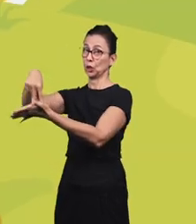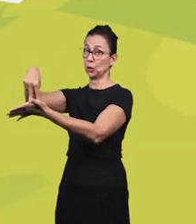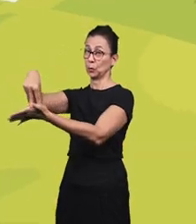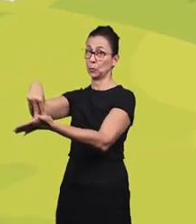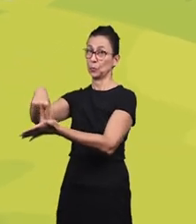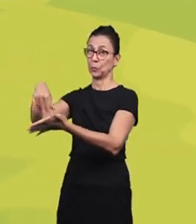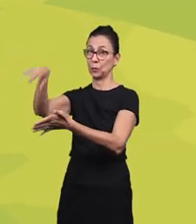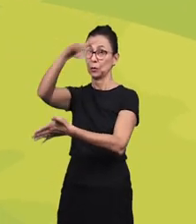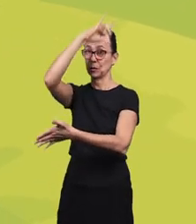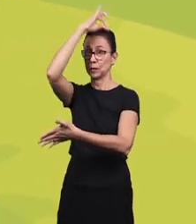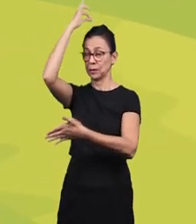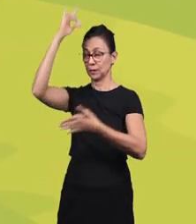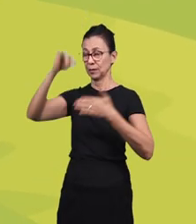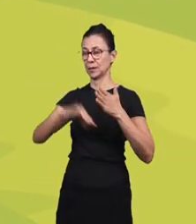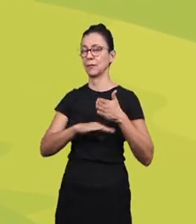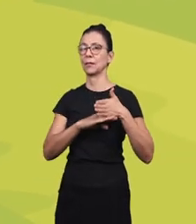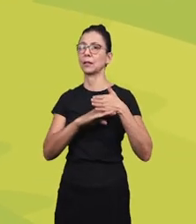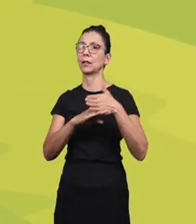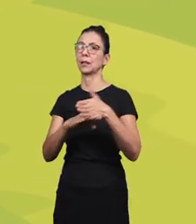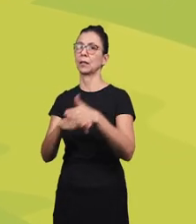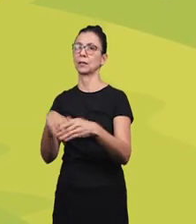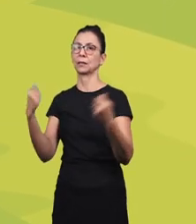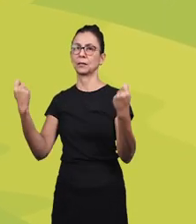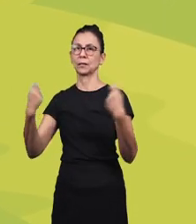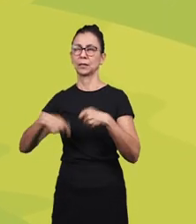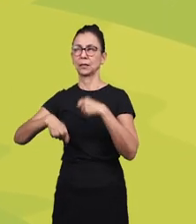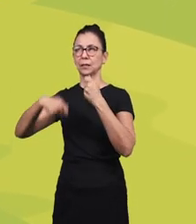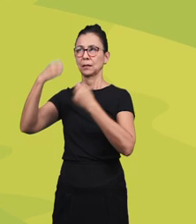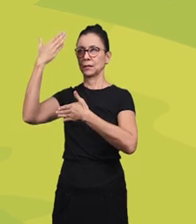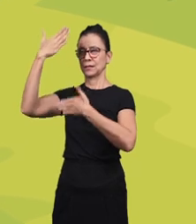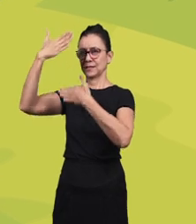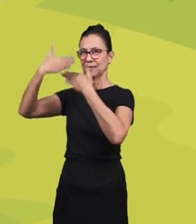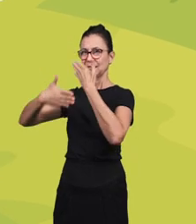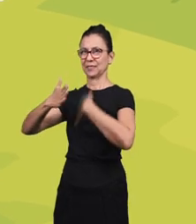e vos guiarei. Andai na minha